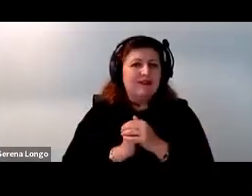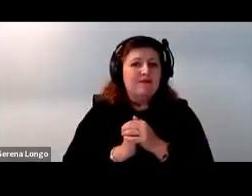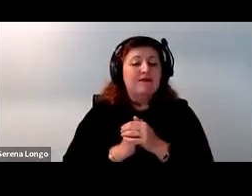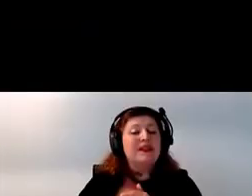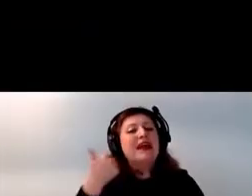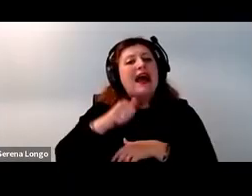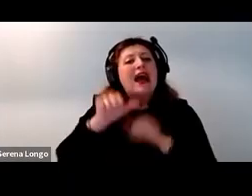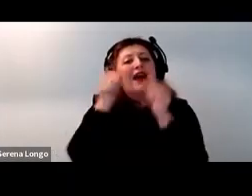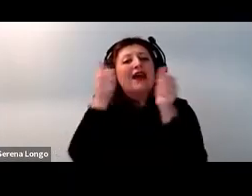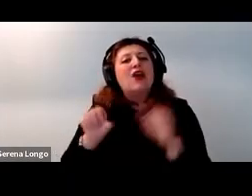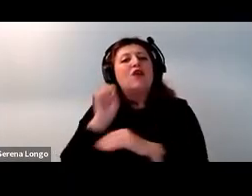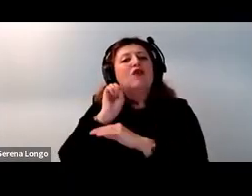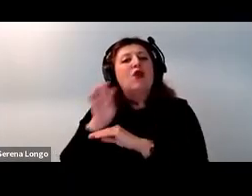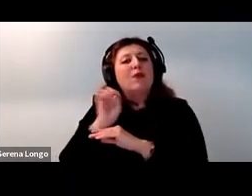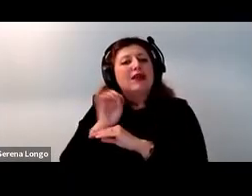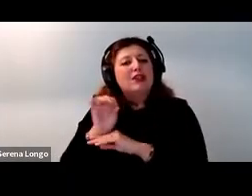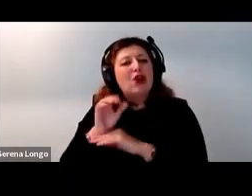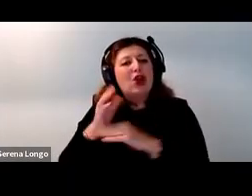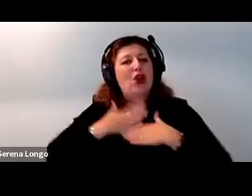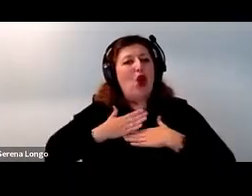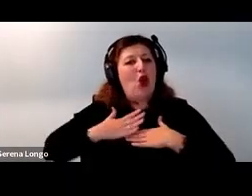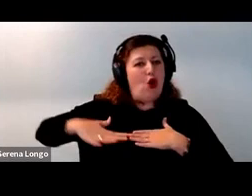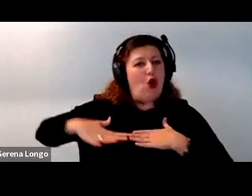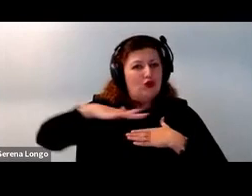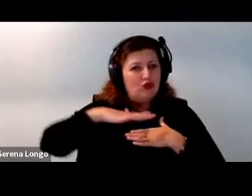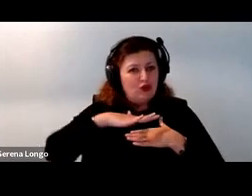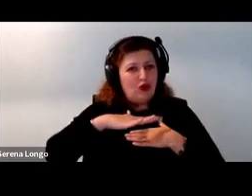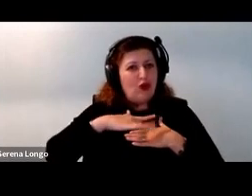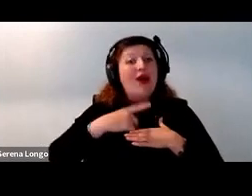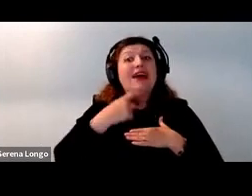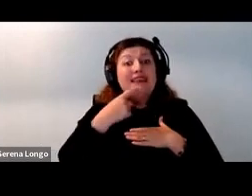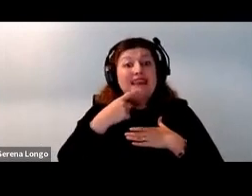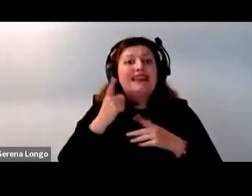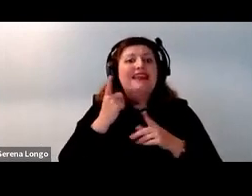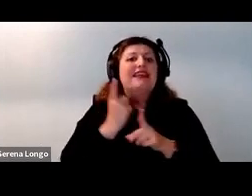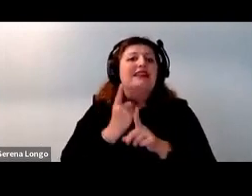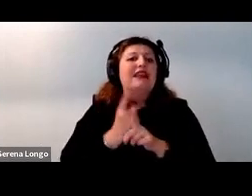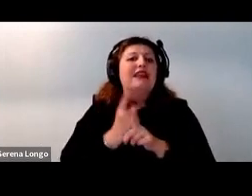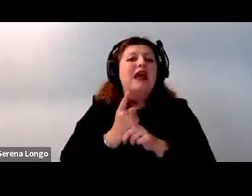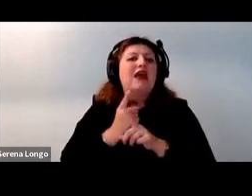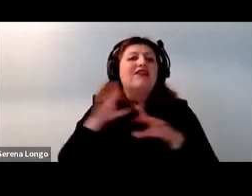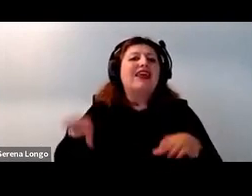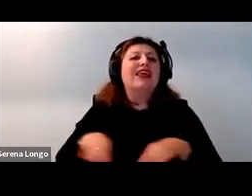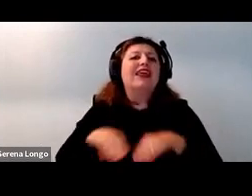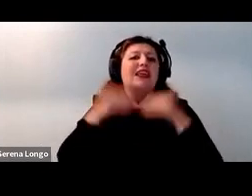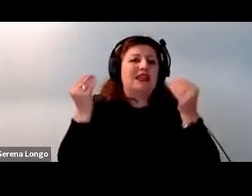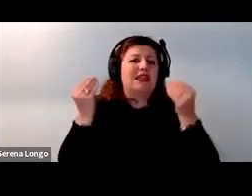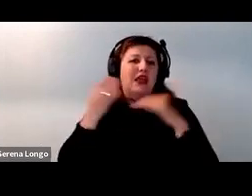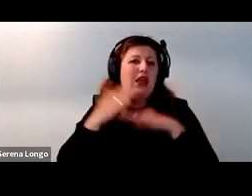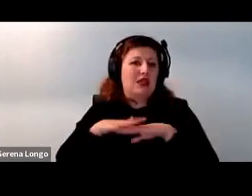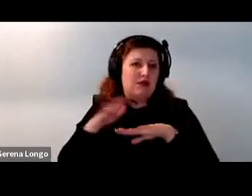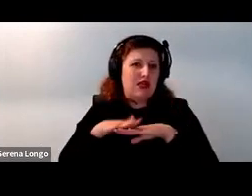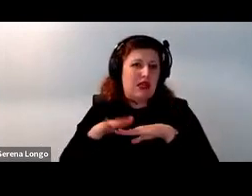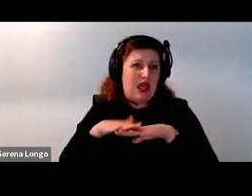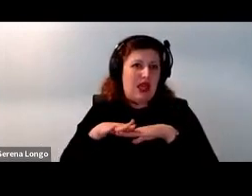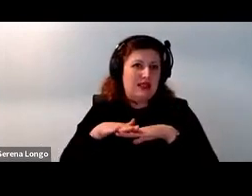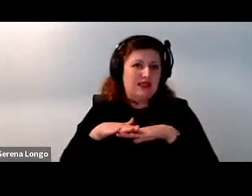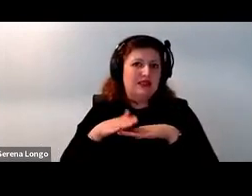è importante, di chi si prepara o è disponibile ad andare a fare queste esperienze, che